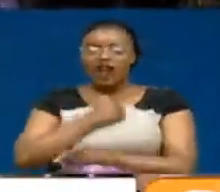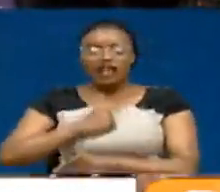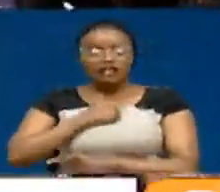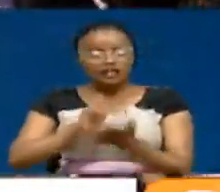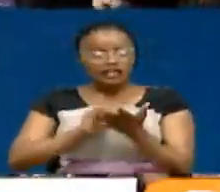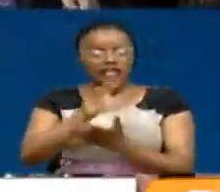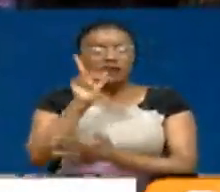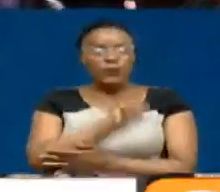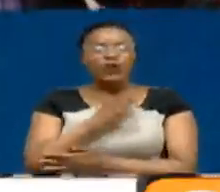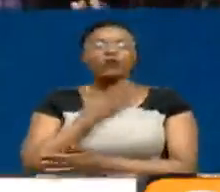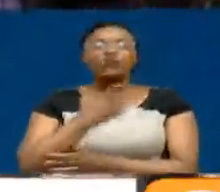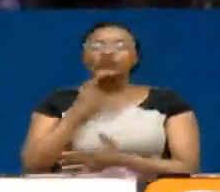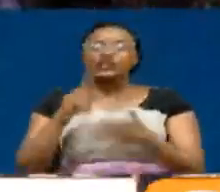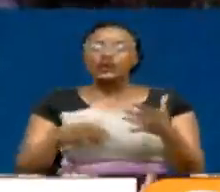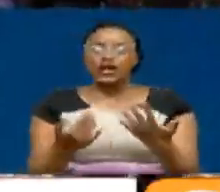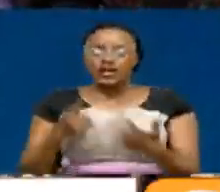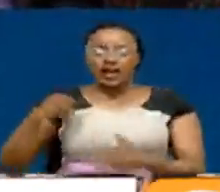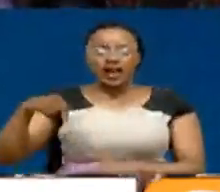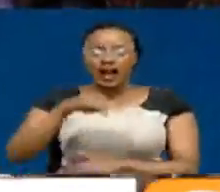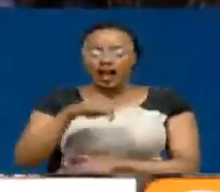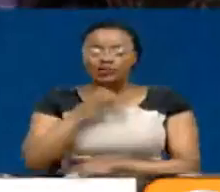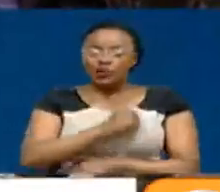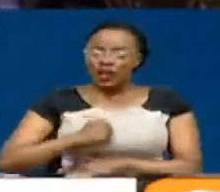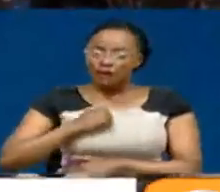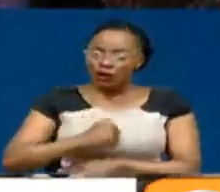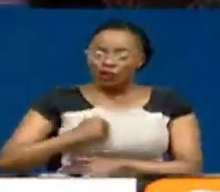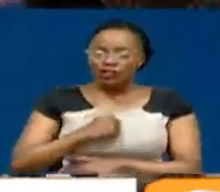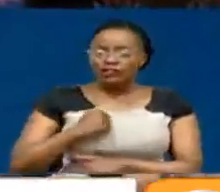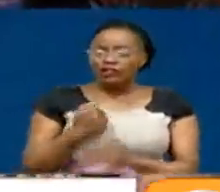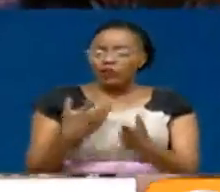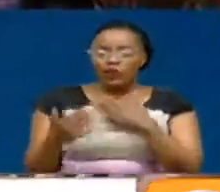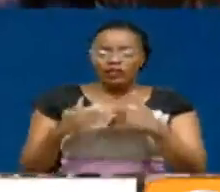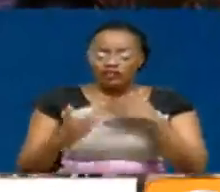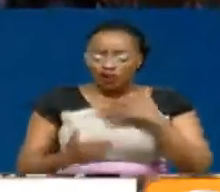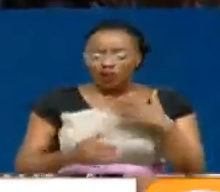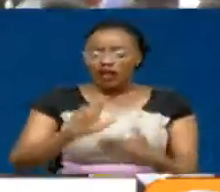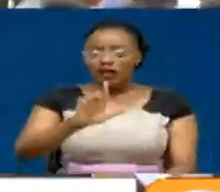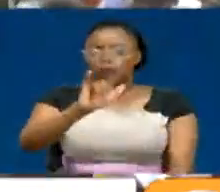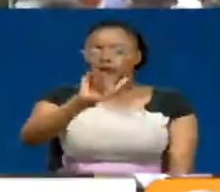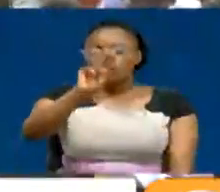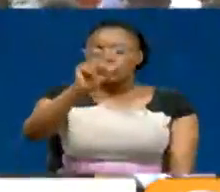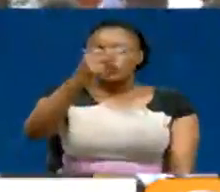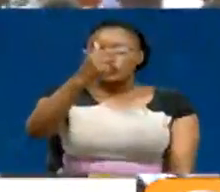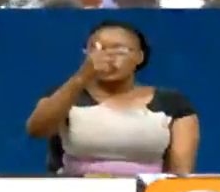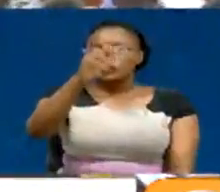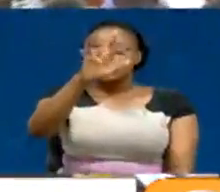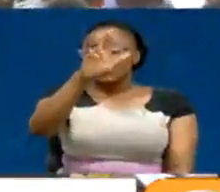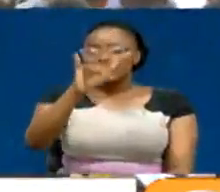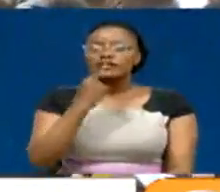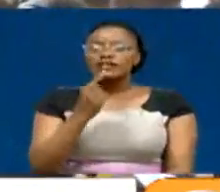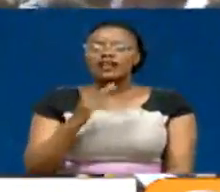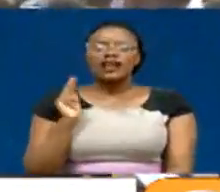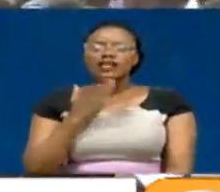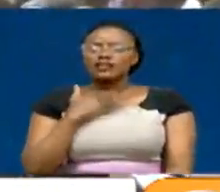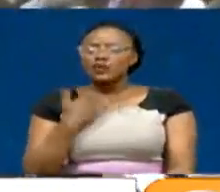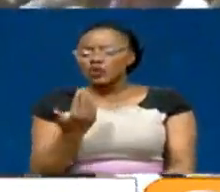apologized. We want to say that we apologize for what Honorable Linturi said. Hatutaki tulete